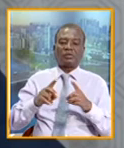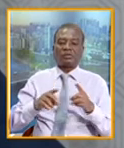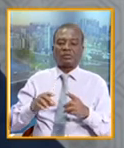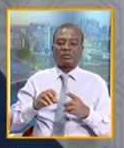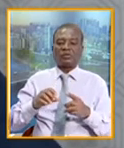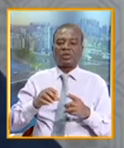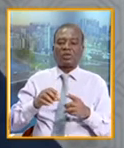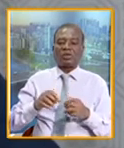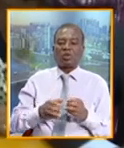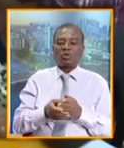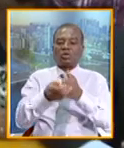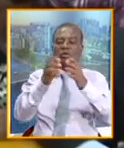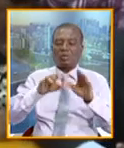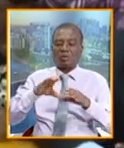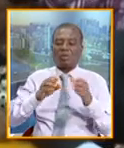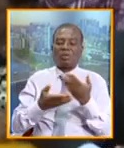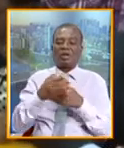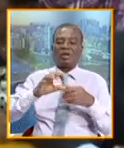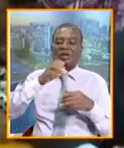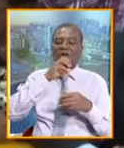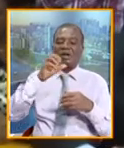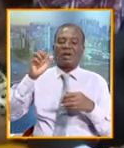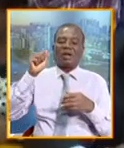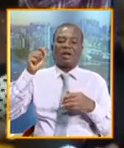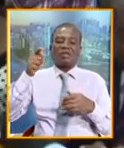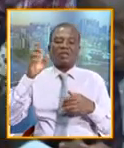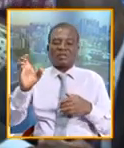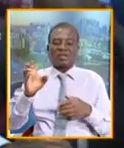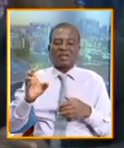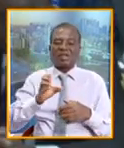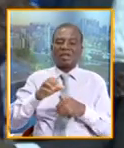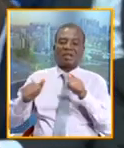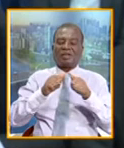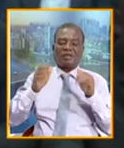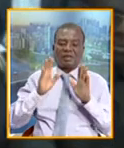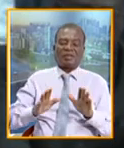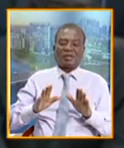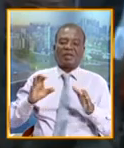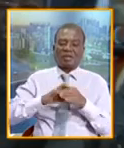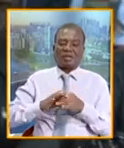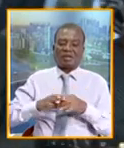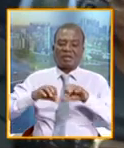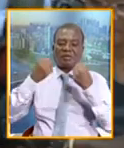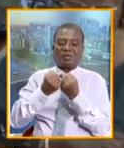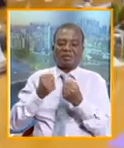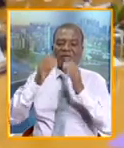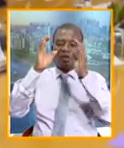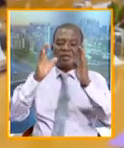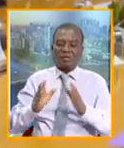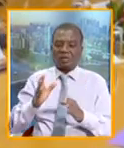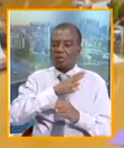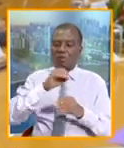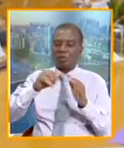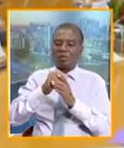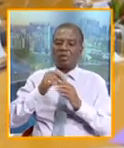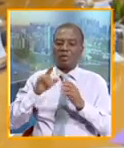par l'ancien Premier ministre Amadou Gon Coulibaly, impliquant aussi les acteurs de la société civile. Tout comme les partis politiques,